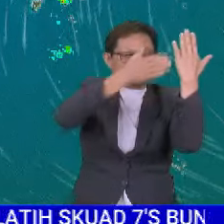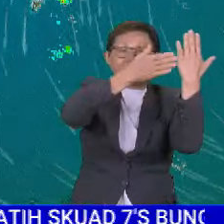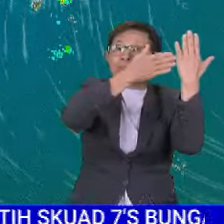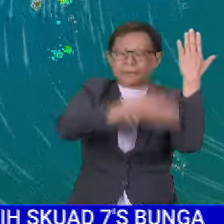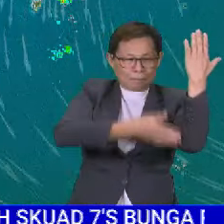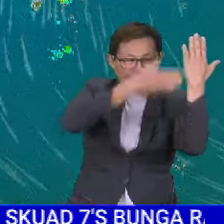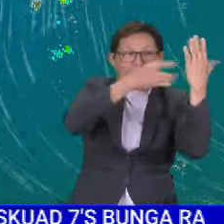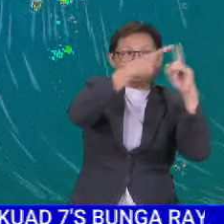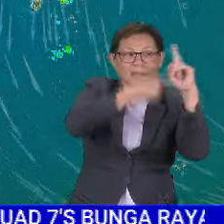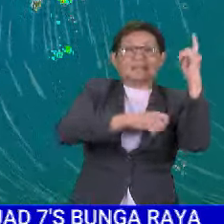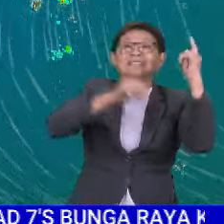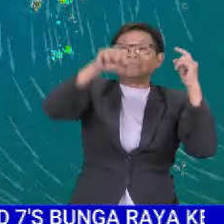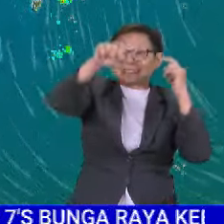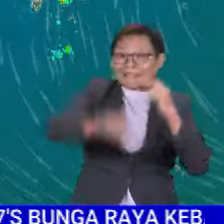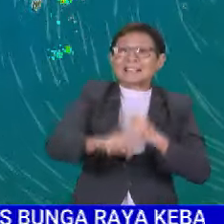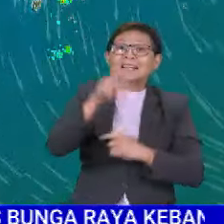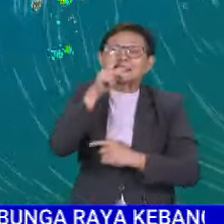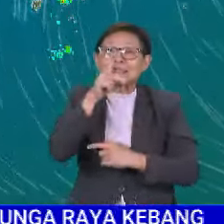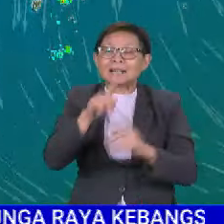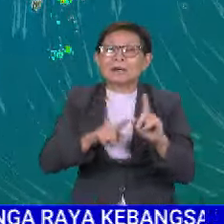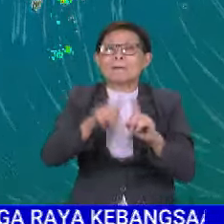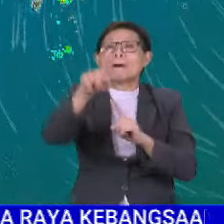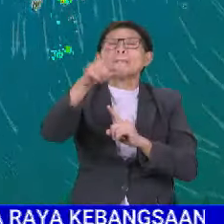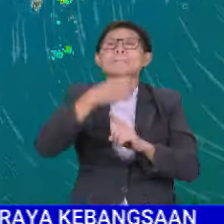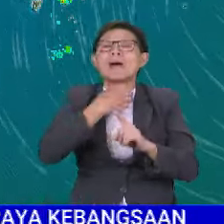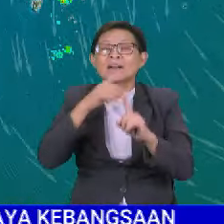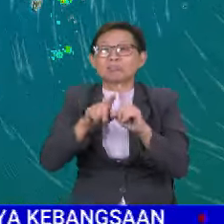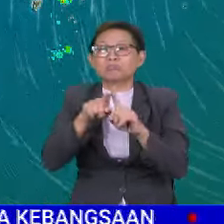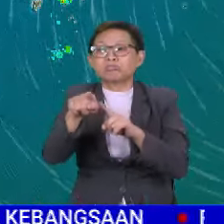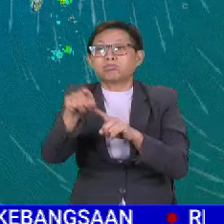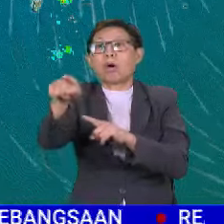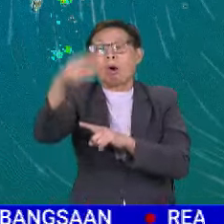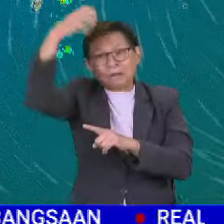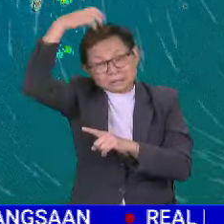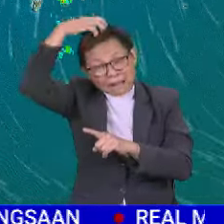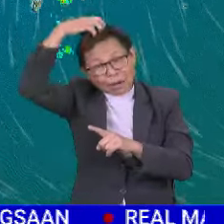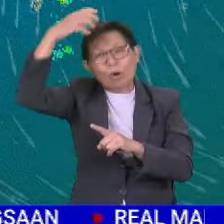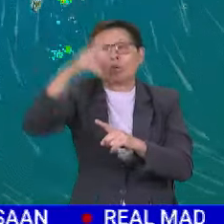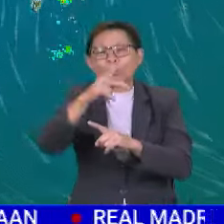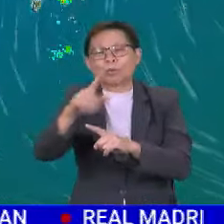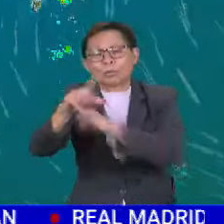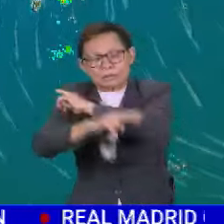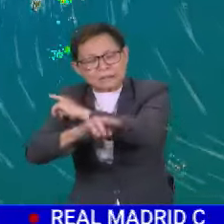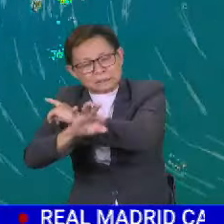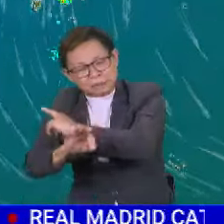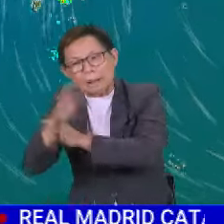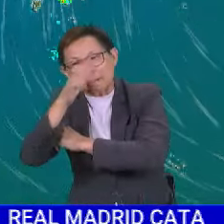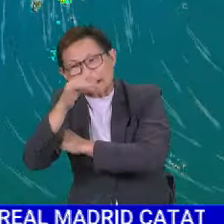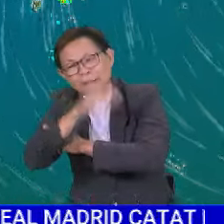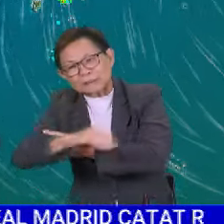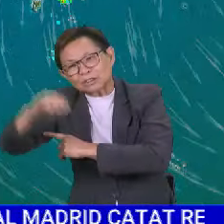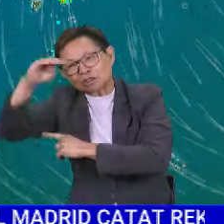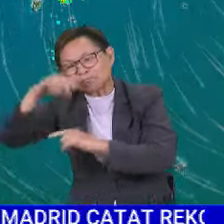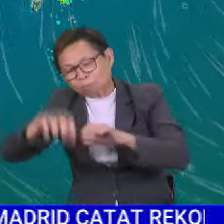ini, daripada selatan Kedah ke negeri Perak hinggalah ke untuk keseluruhan negeri Selangor, Kuala Lumpur, Negeri Sembilan, Melaka dan